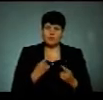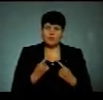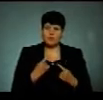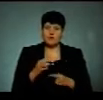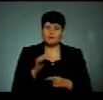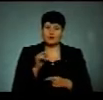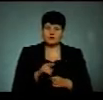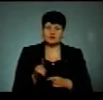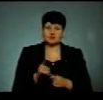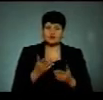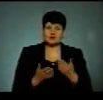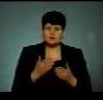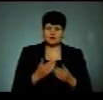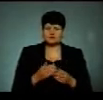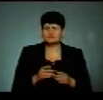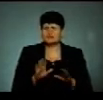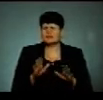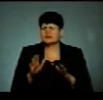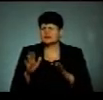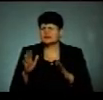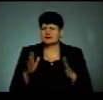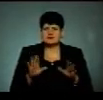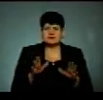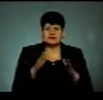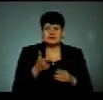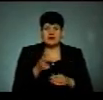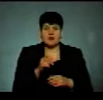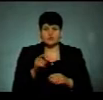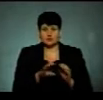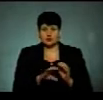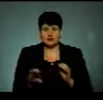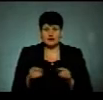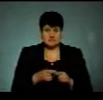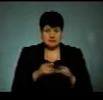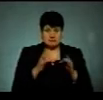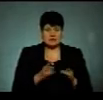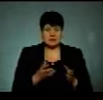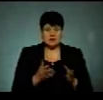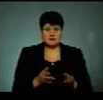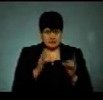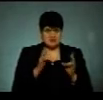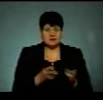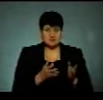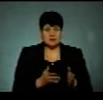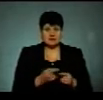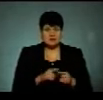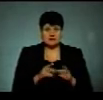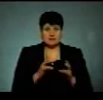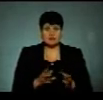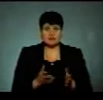про те, що якщо, боронь Боже, десь станеться щось з газовою трубою, це буде біда. Це буде